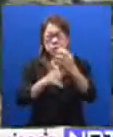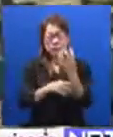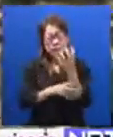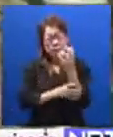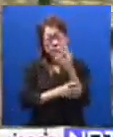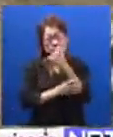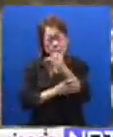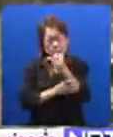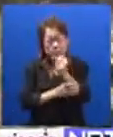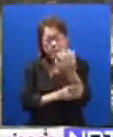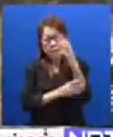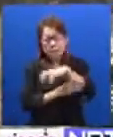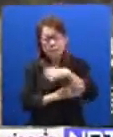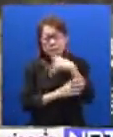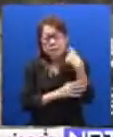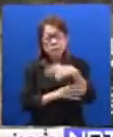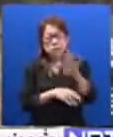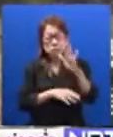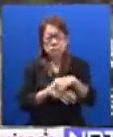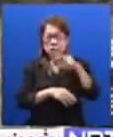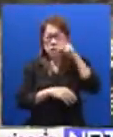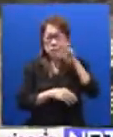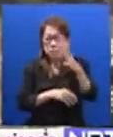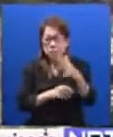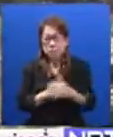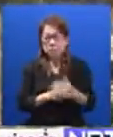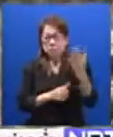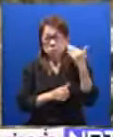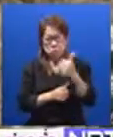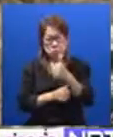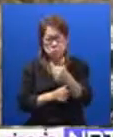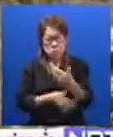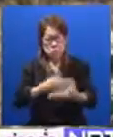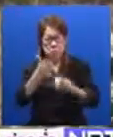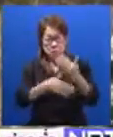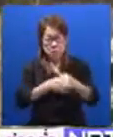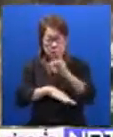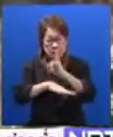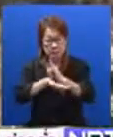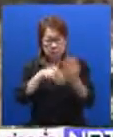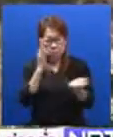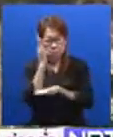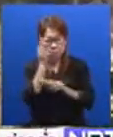ายเพราะว่าไม่มีน้ำไปหล่อเลี้ยงจากที่เคยได้ผลผลิต10ตันต่อไ